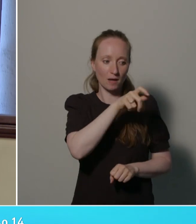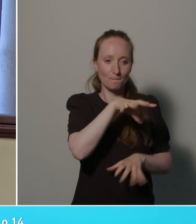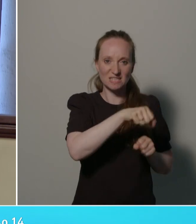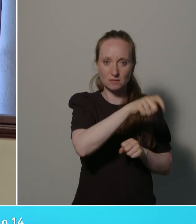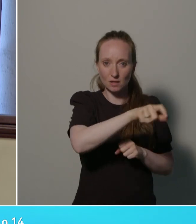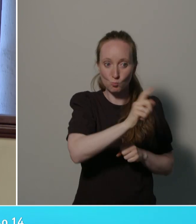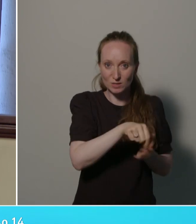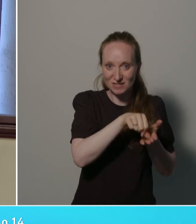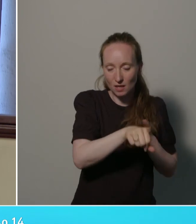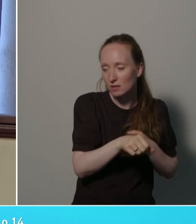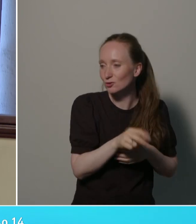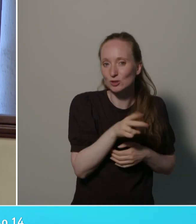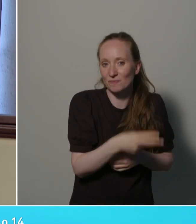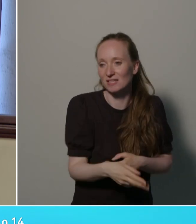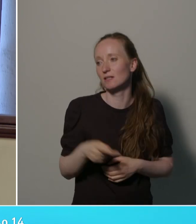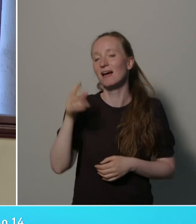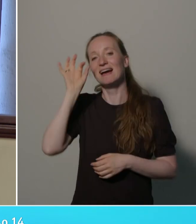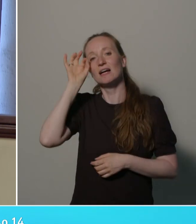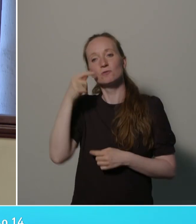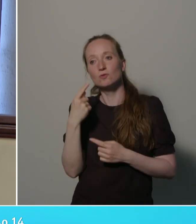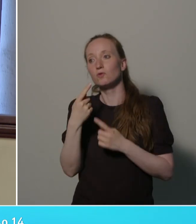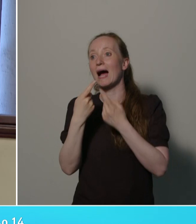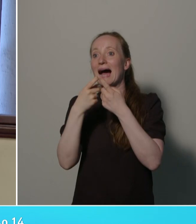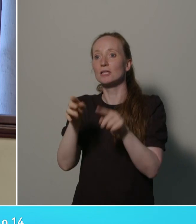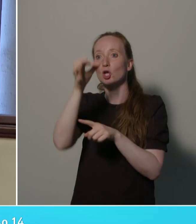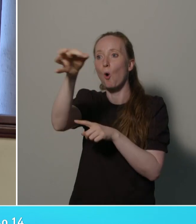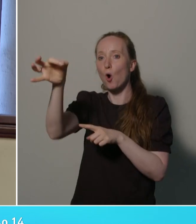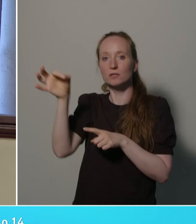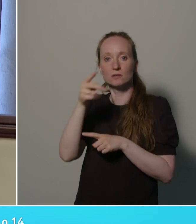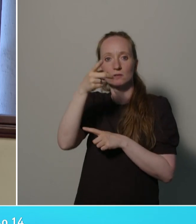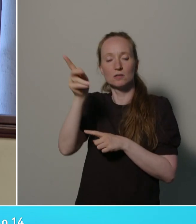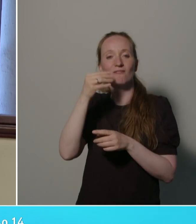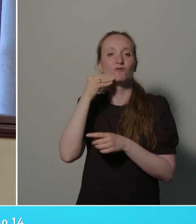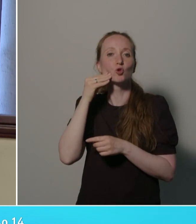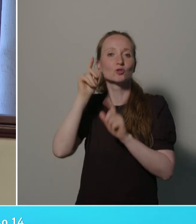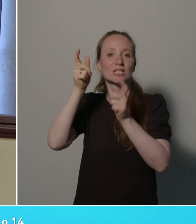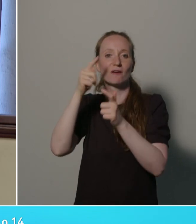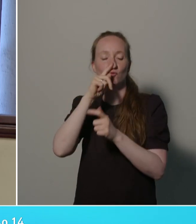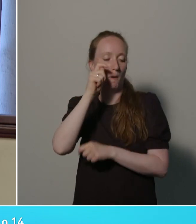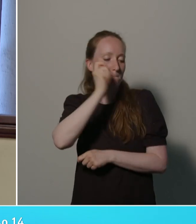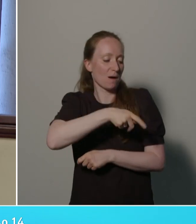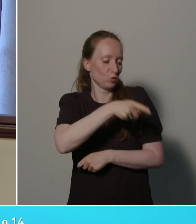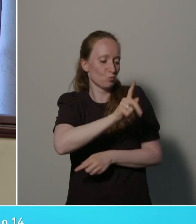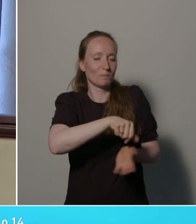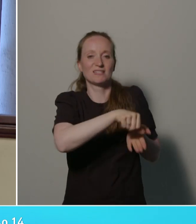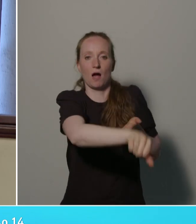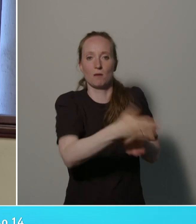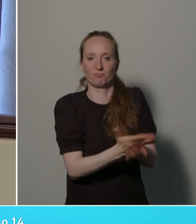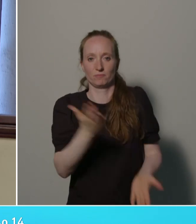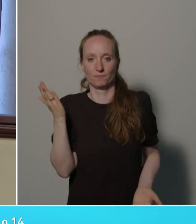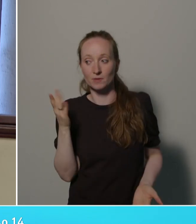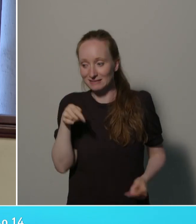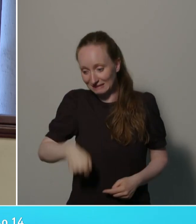das kann sich auch nicht jede Wohnungsgesellschaft leisten. Da wird eben dann auch anders argumentiert. Es sind ganz viele Gespräche mit den